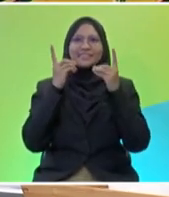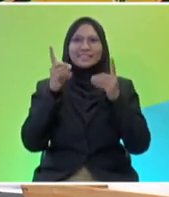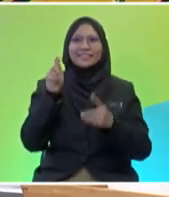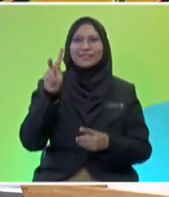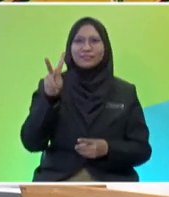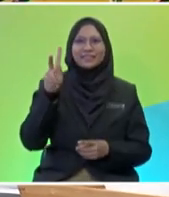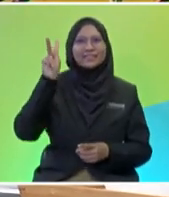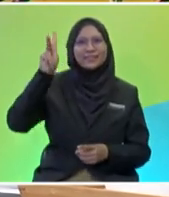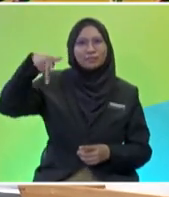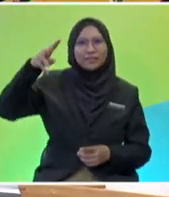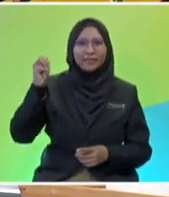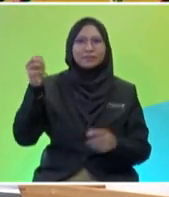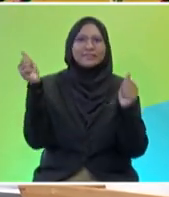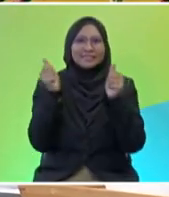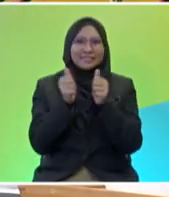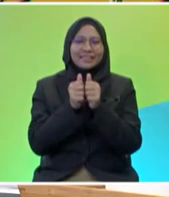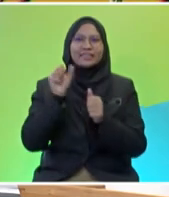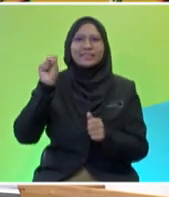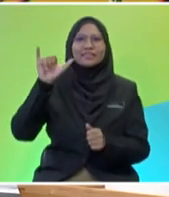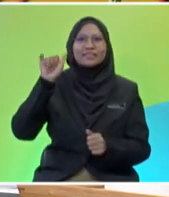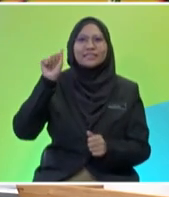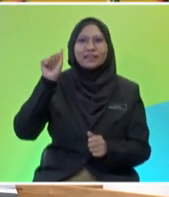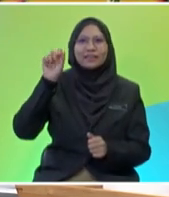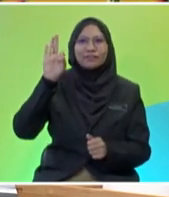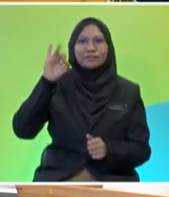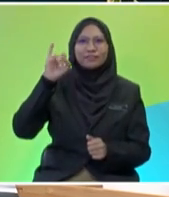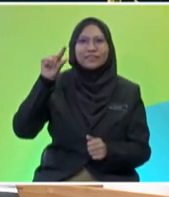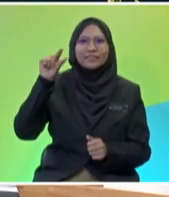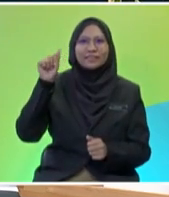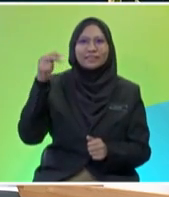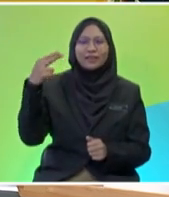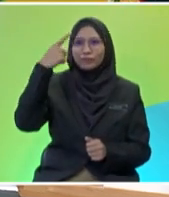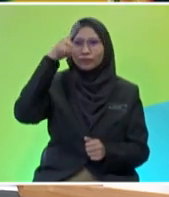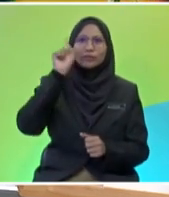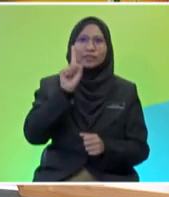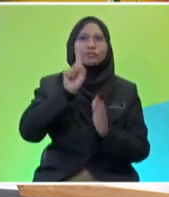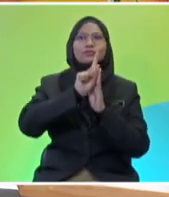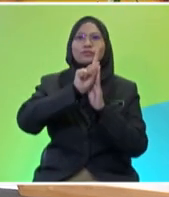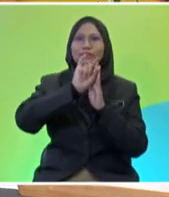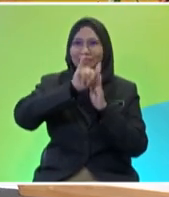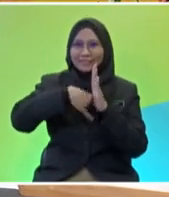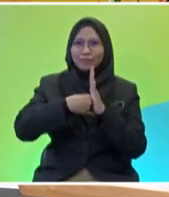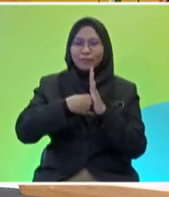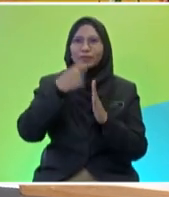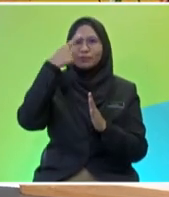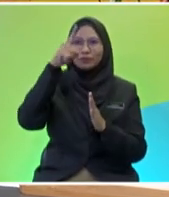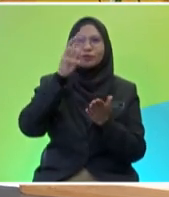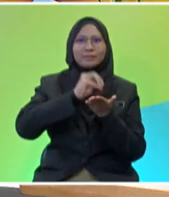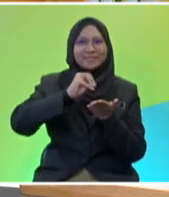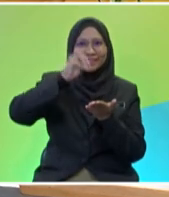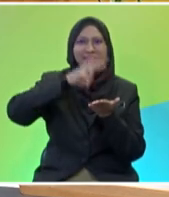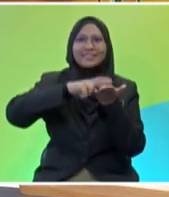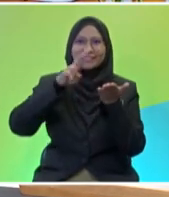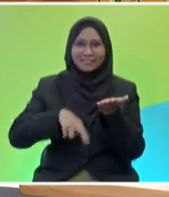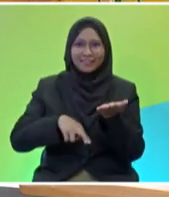saya shafika Farah innali selama 1 jam ini bagi slot menengah rendah dan hari ini kita akan